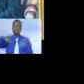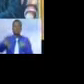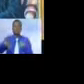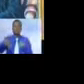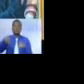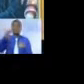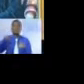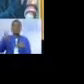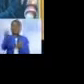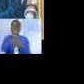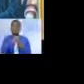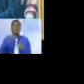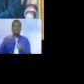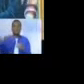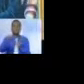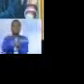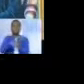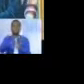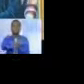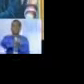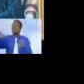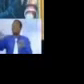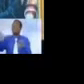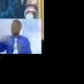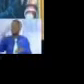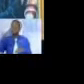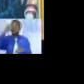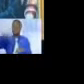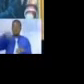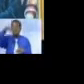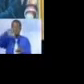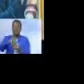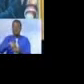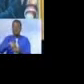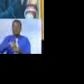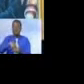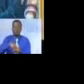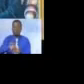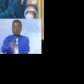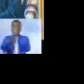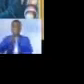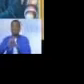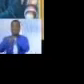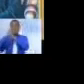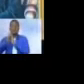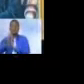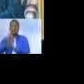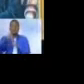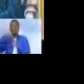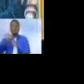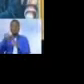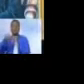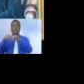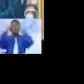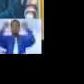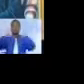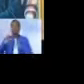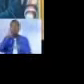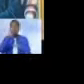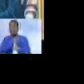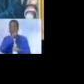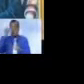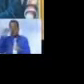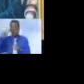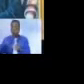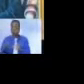ressources publiques ne suffiront plus. Il faudra alors faire appel nécessairement au secteur privé pour faire